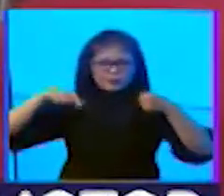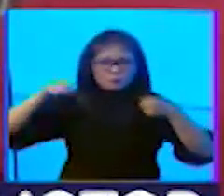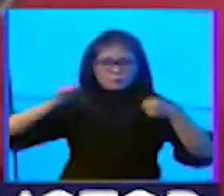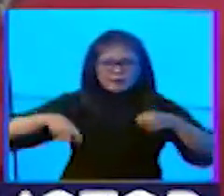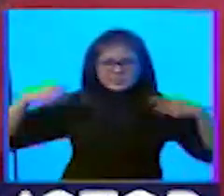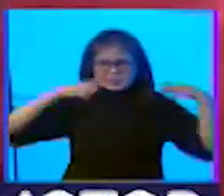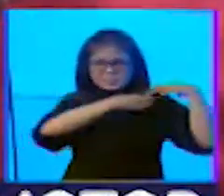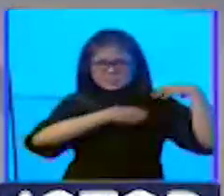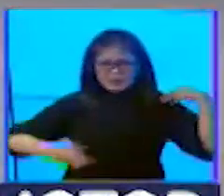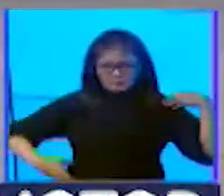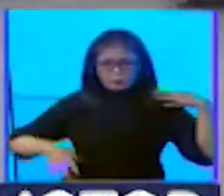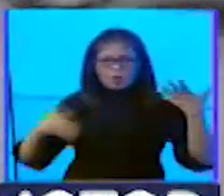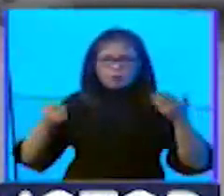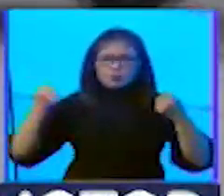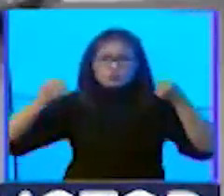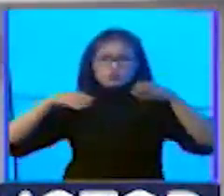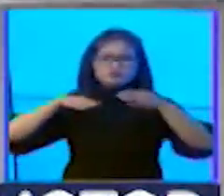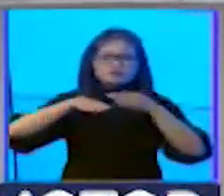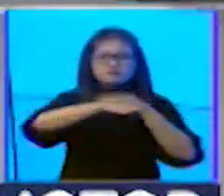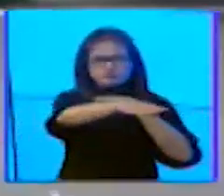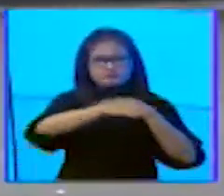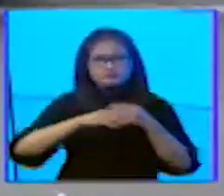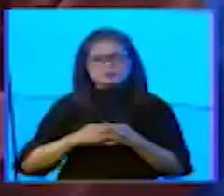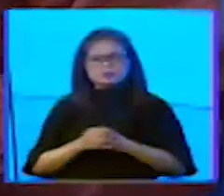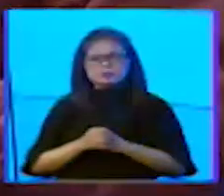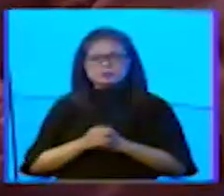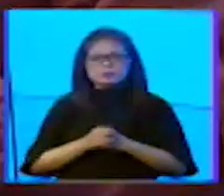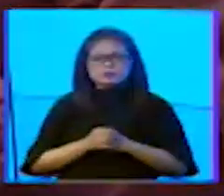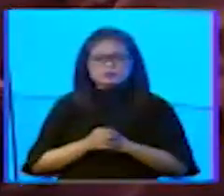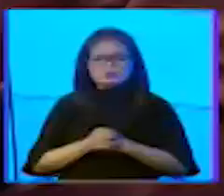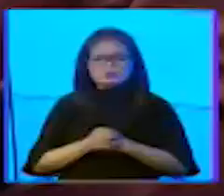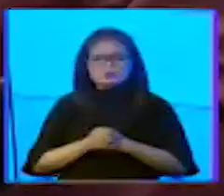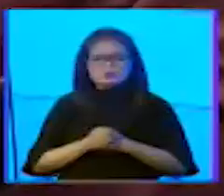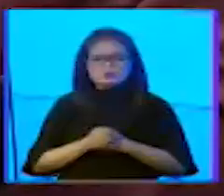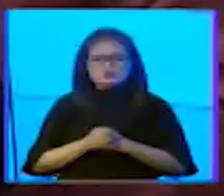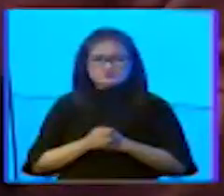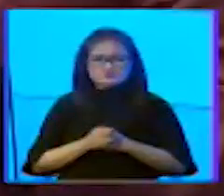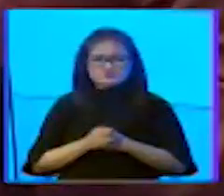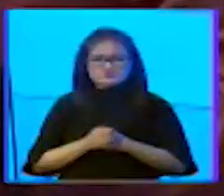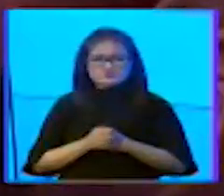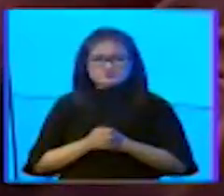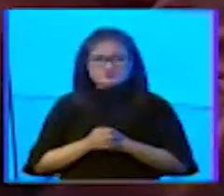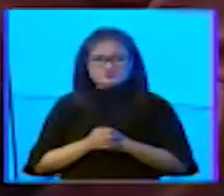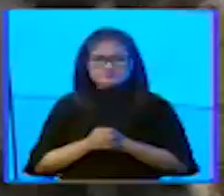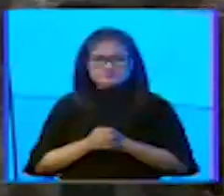sabuk pengaman saat ketegaran hai hai